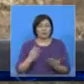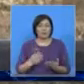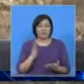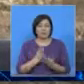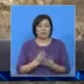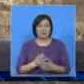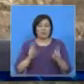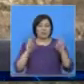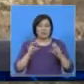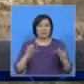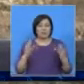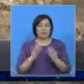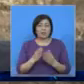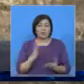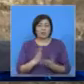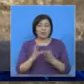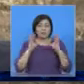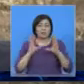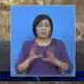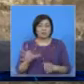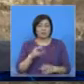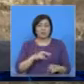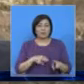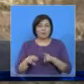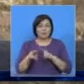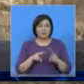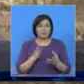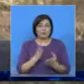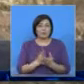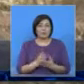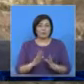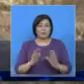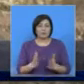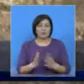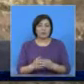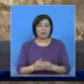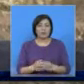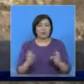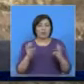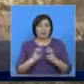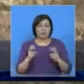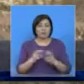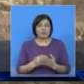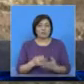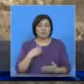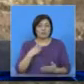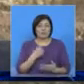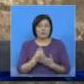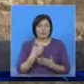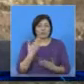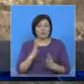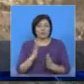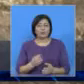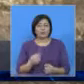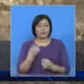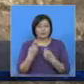специальная комиссия. Есть законодательство, которое регулирует подобные эпизоды. Комиссия расставит свои оценки. Будет